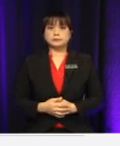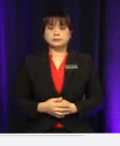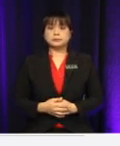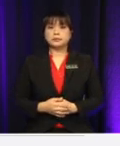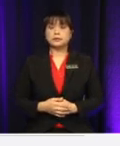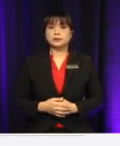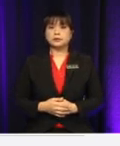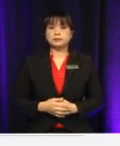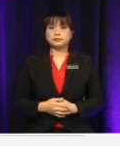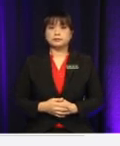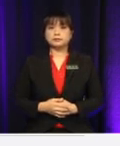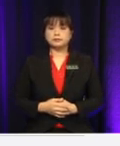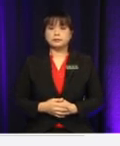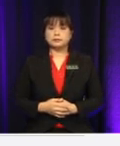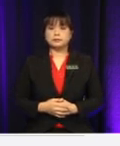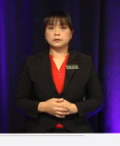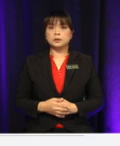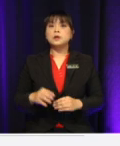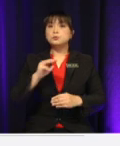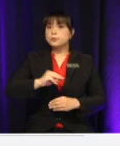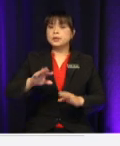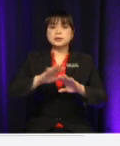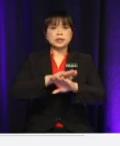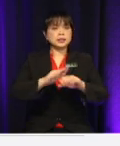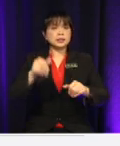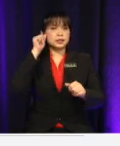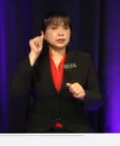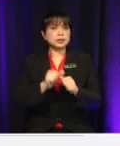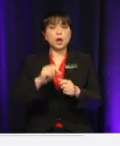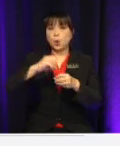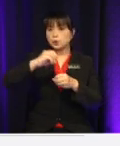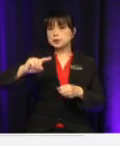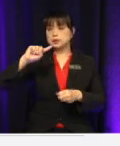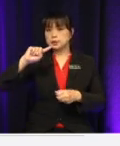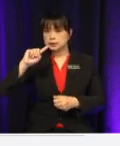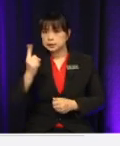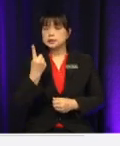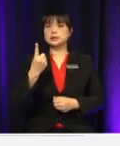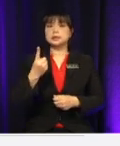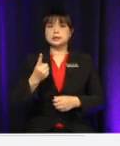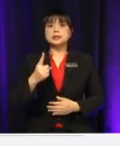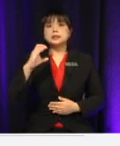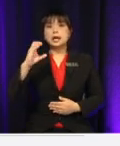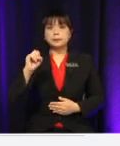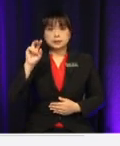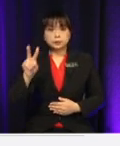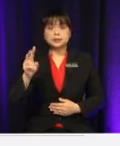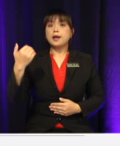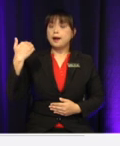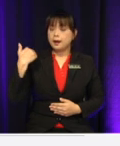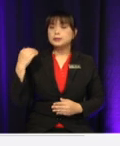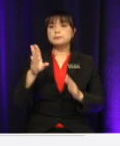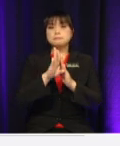murid-murid Jangan ingat hanya oksigen saja kapan reaksinya juga melakukan pertukaran di sana karena